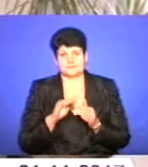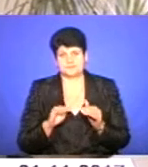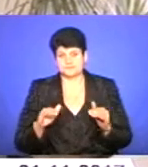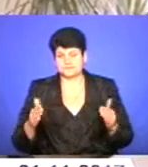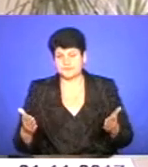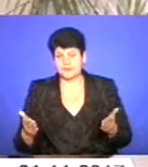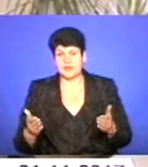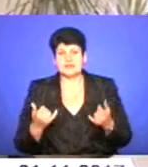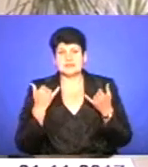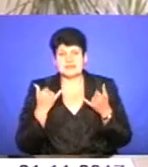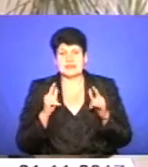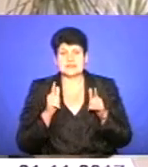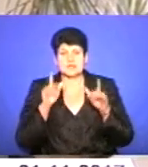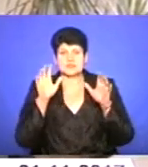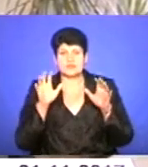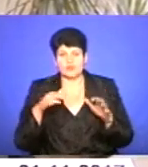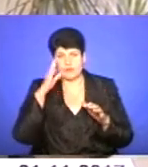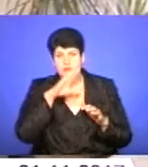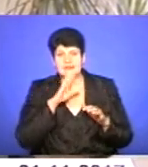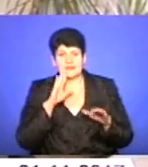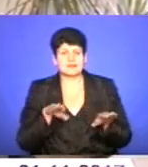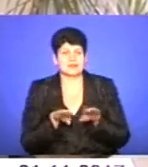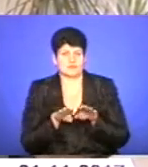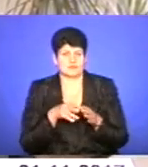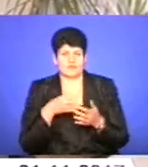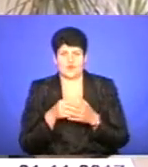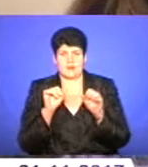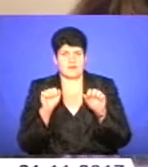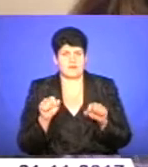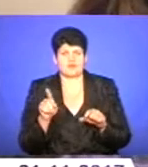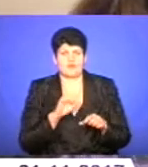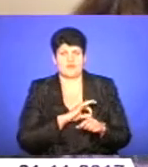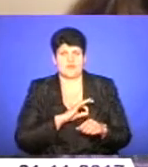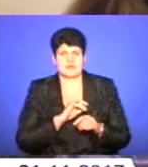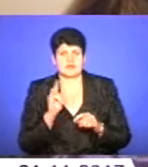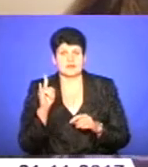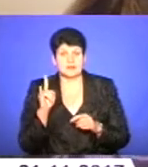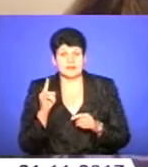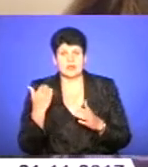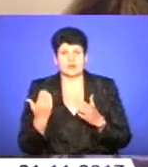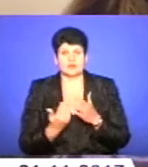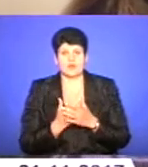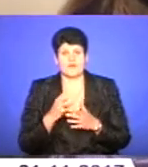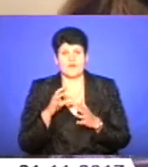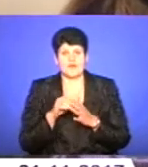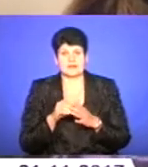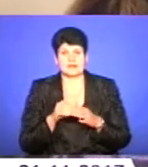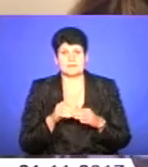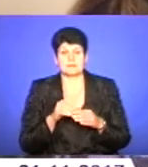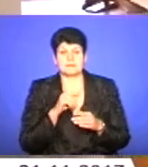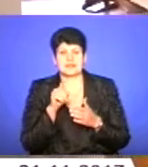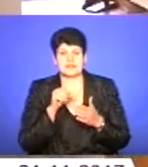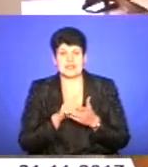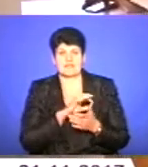пояснює, зараз, згідно законодавства, батьки зрівняні у своїх правах щодо виховання дитини. Нововведення ж дає змогу питання